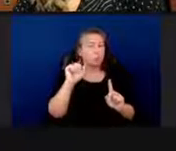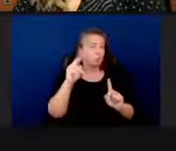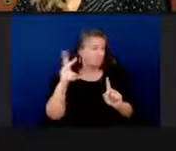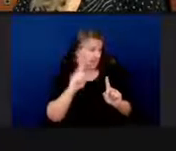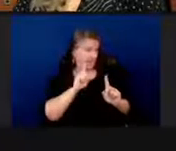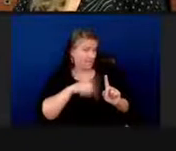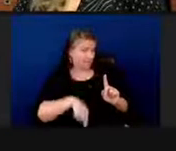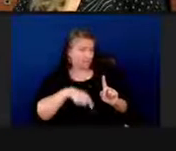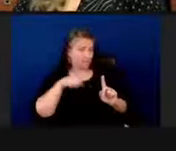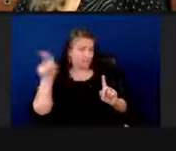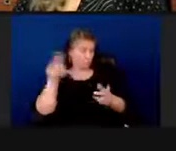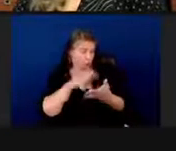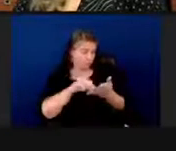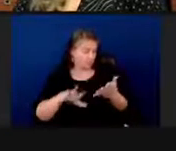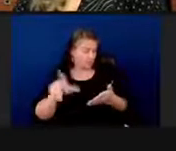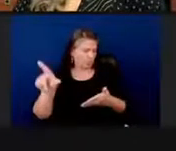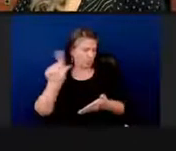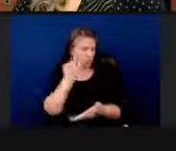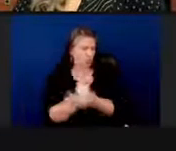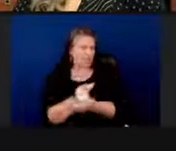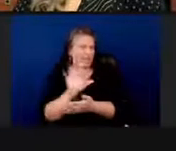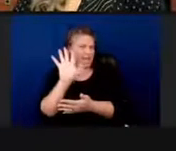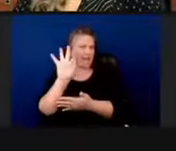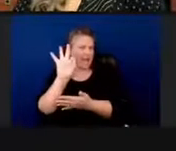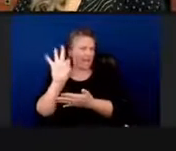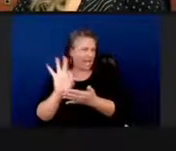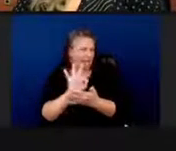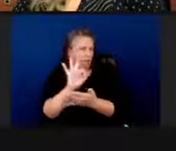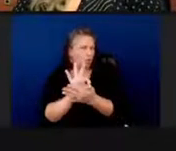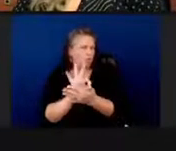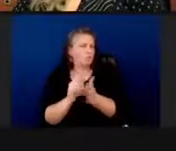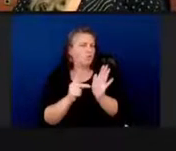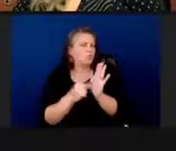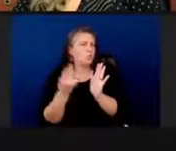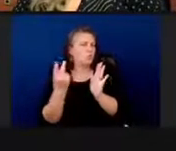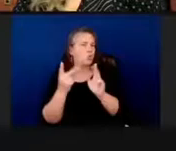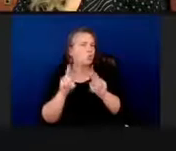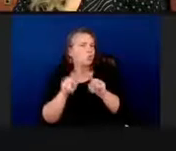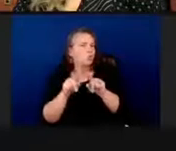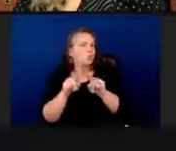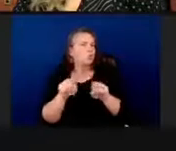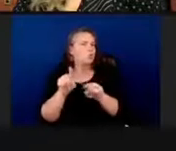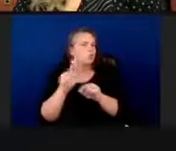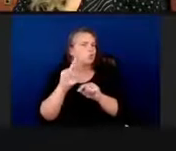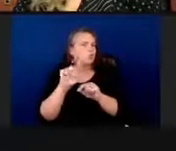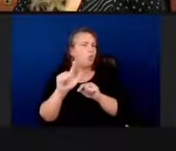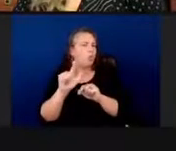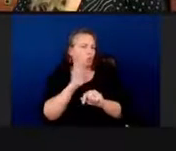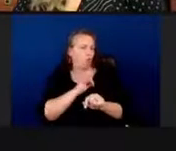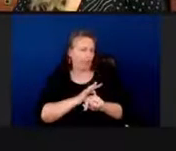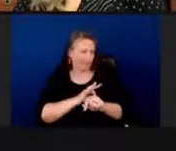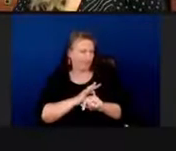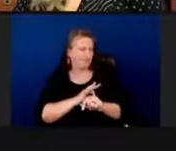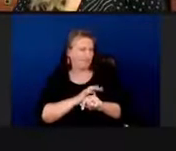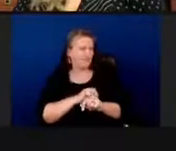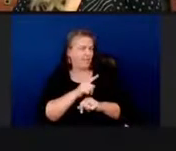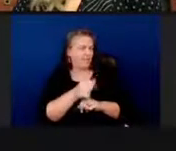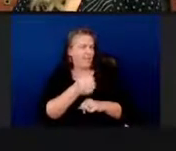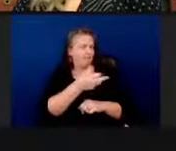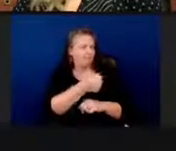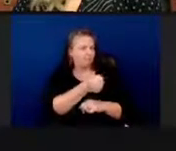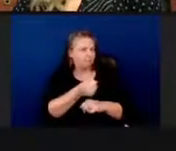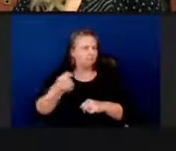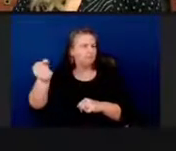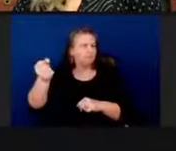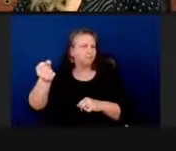إن هؤلاء الطلاب يتخرجون ولديهم 9 ساعات من الحصص، وبالتالي هم